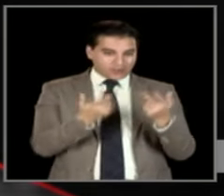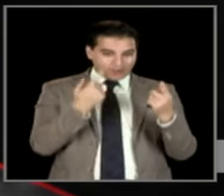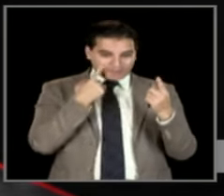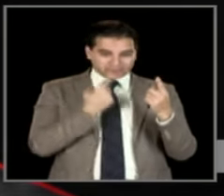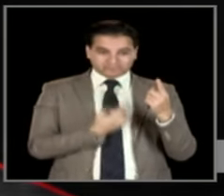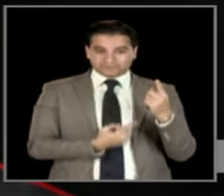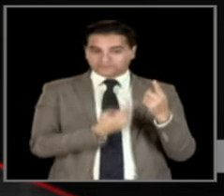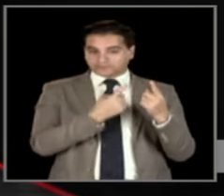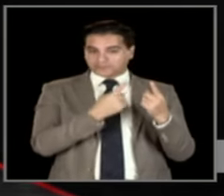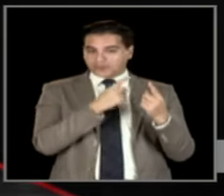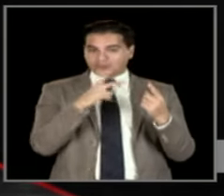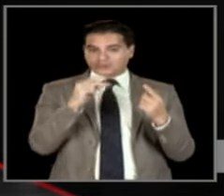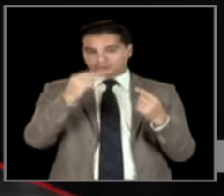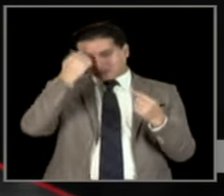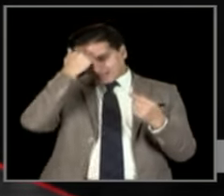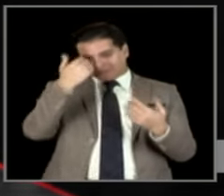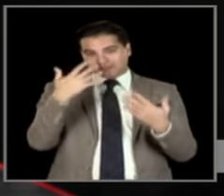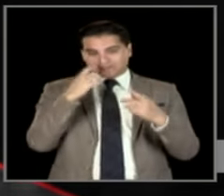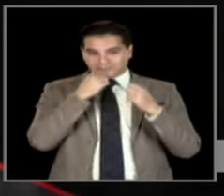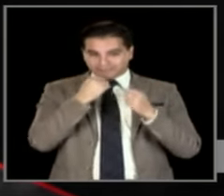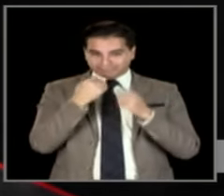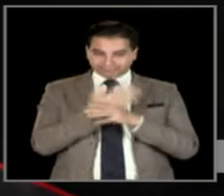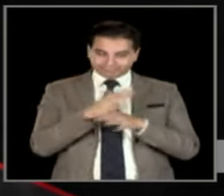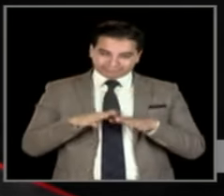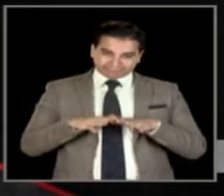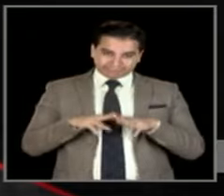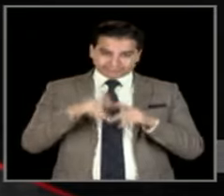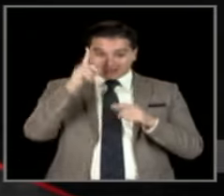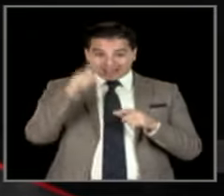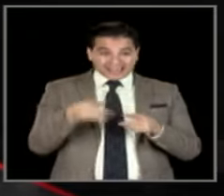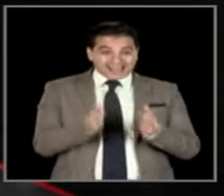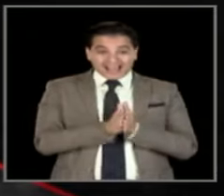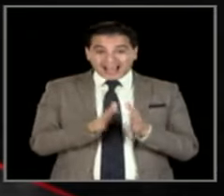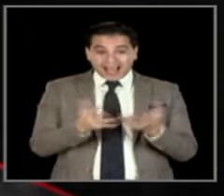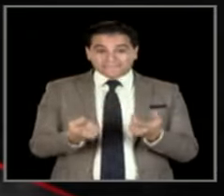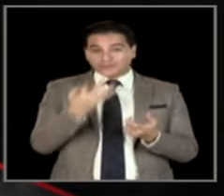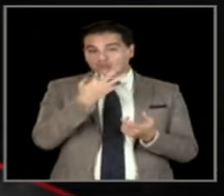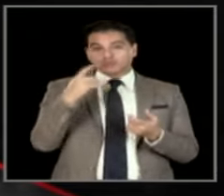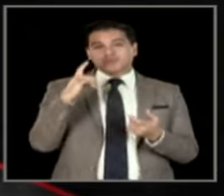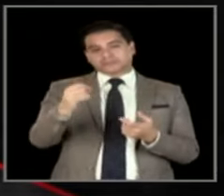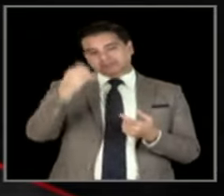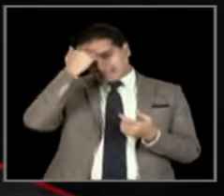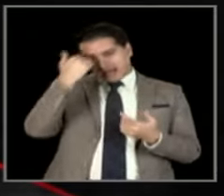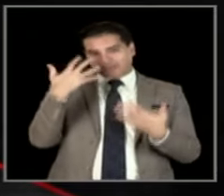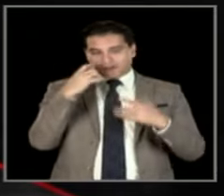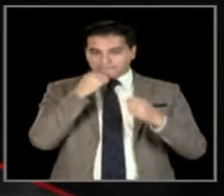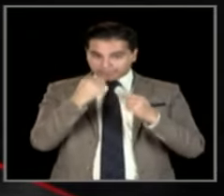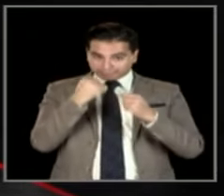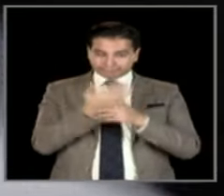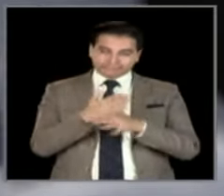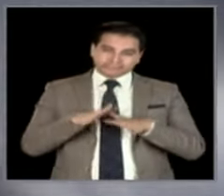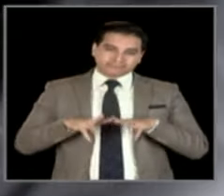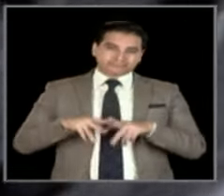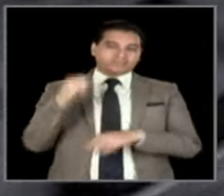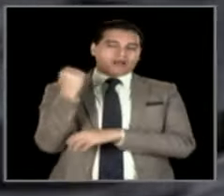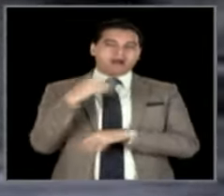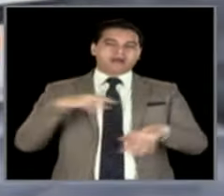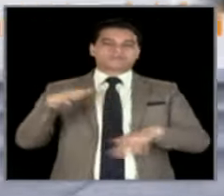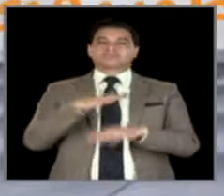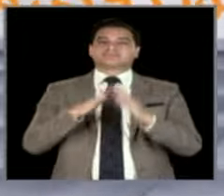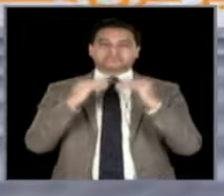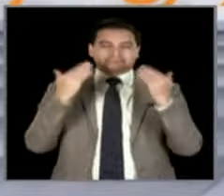بما يساوي 120 ألف جنيه، ويبقى الرصيد لحد دلوقتي 350 ألف جنيه في خزنة البنك